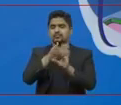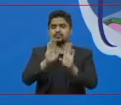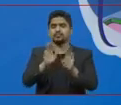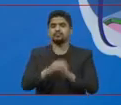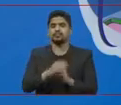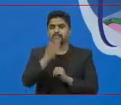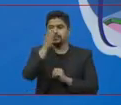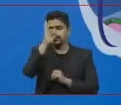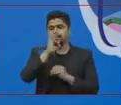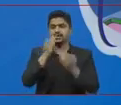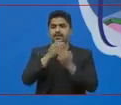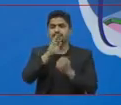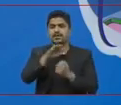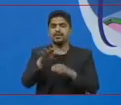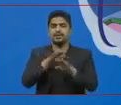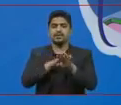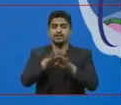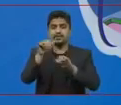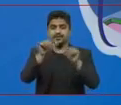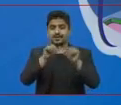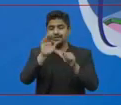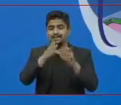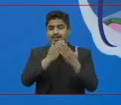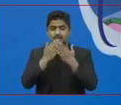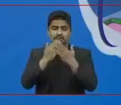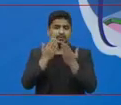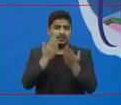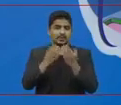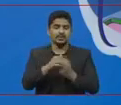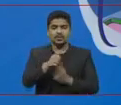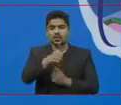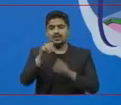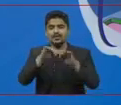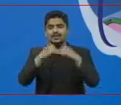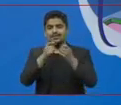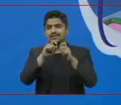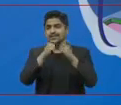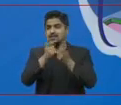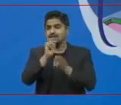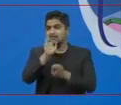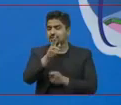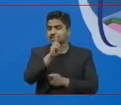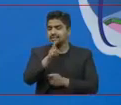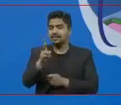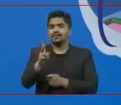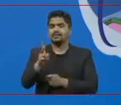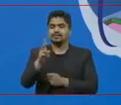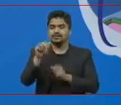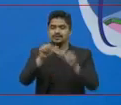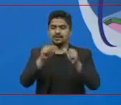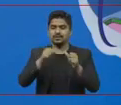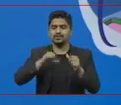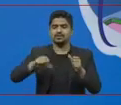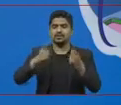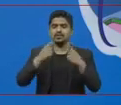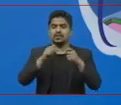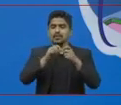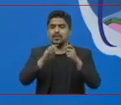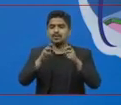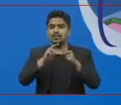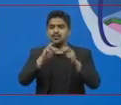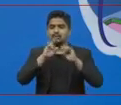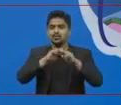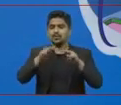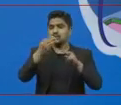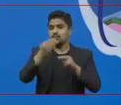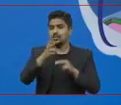गरी बालबालिकाहरू जहाँ छन्, विद्यालय होस् अन्य सार्वजनिक क्षेत्र होस्, त्यहाँ जहाँ जनस्वास्थ्यका मापदण्डहरू पुरा हुन